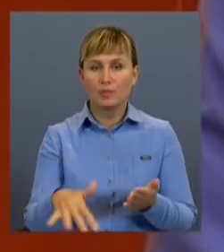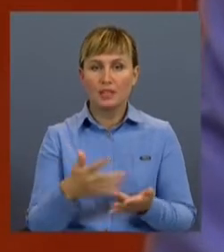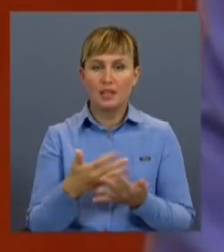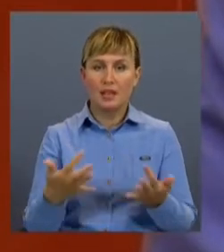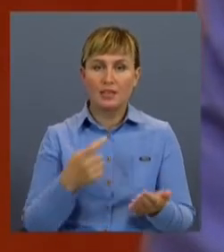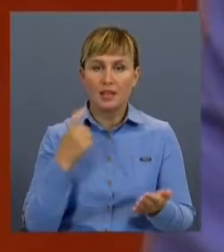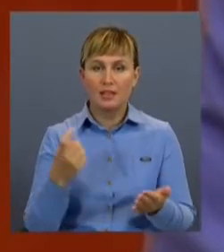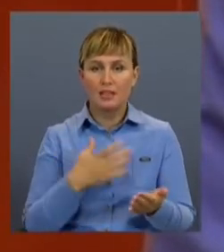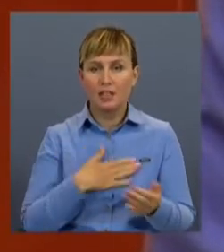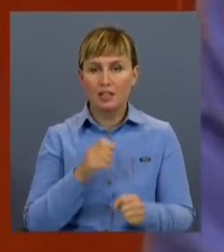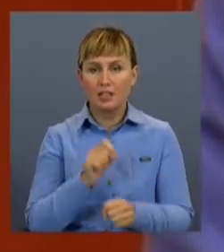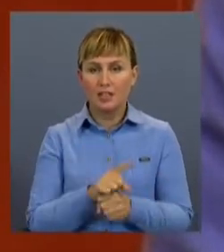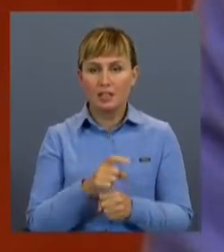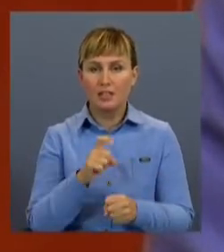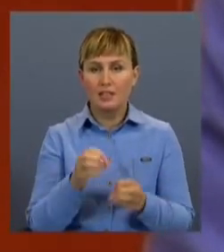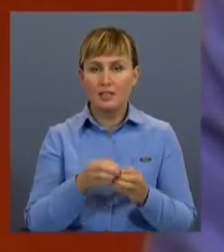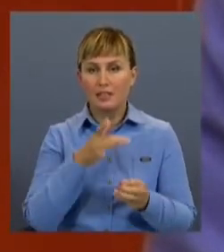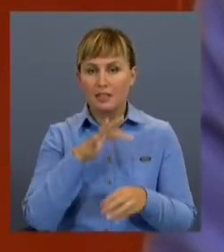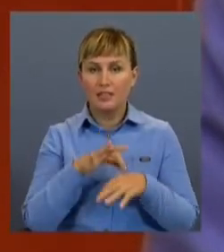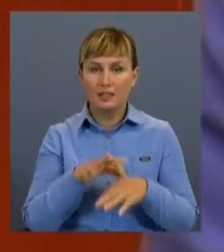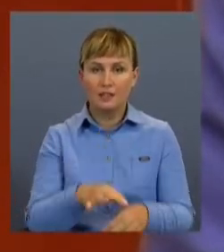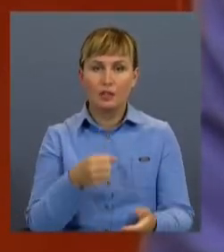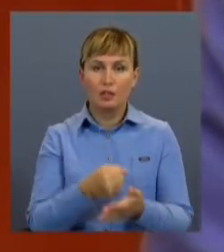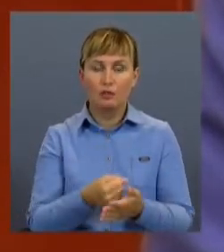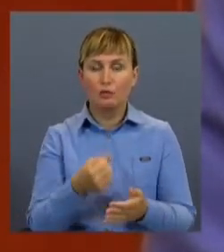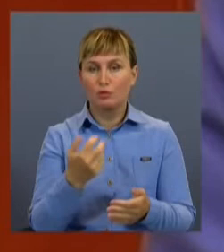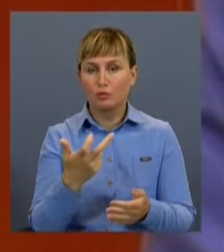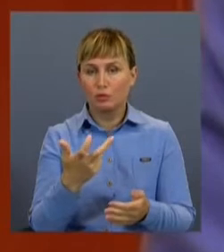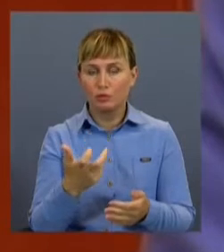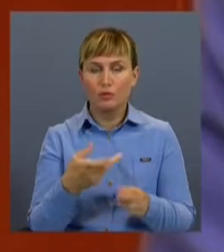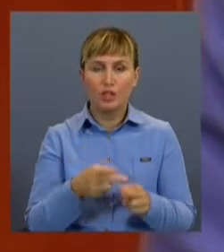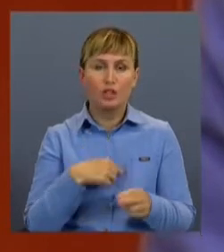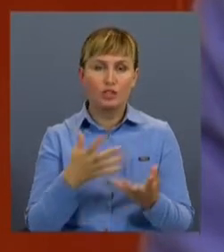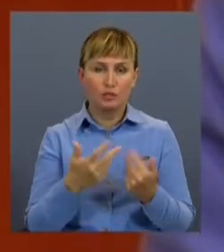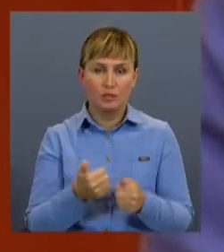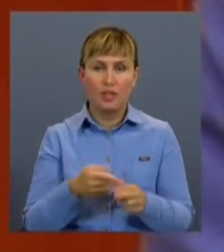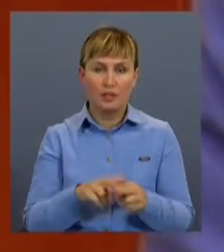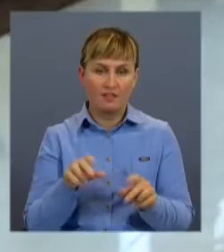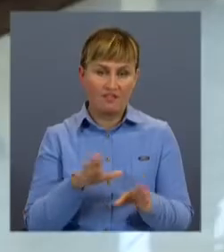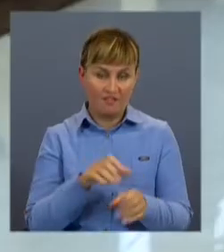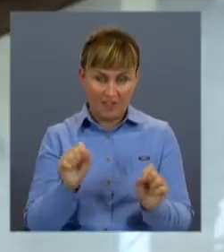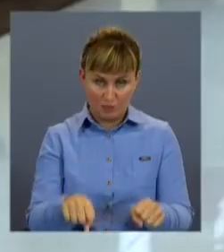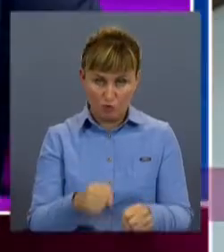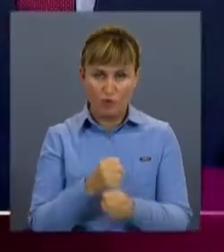хозяйств наша задача за десять лет довести до 310 я считаю задача реальные